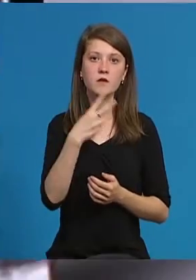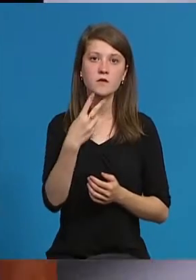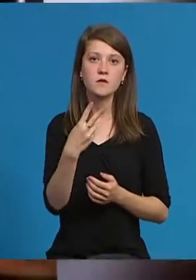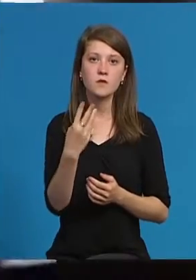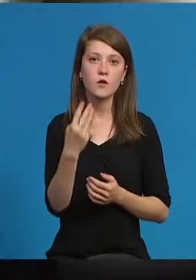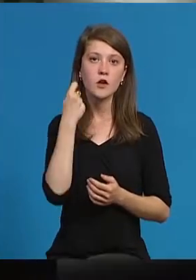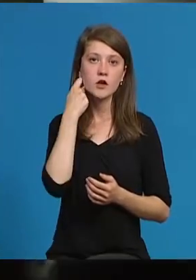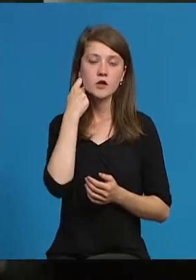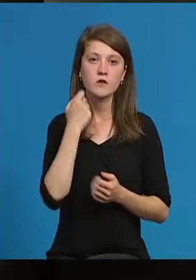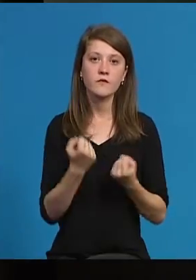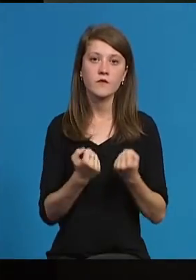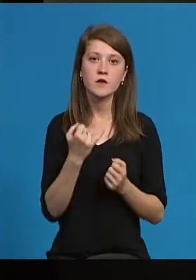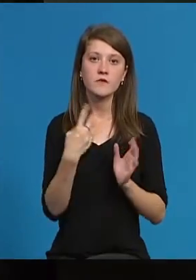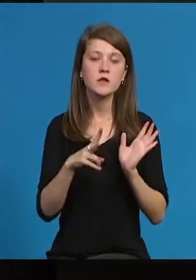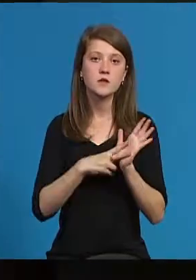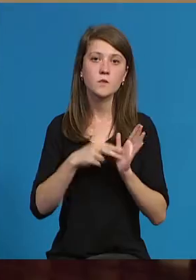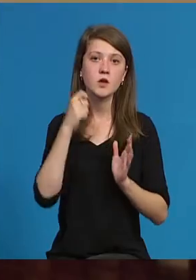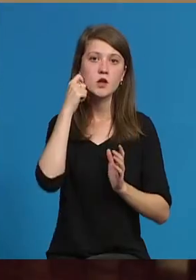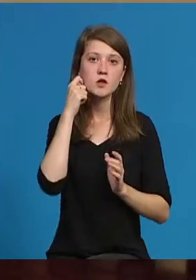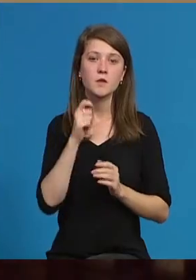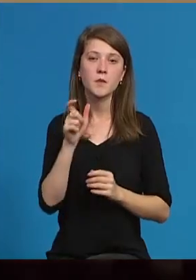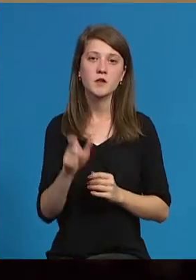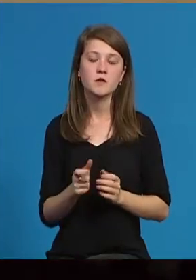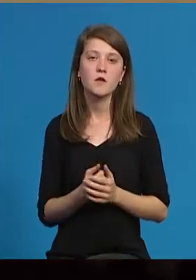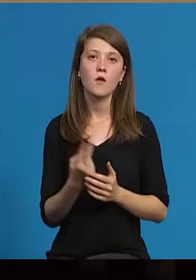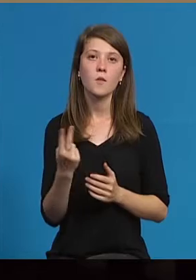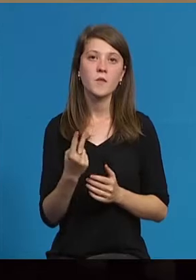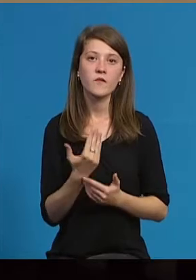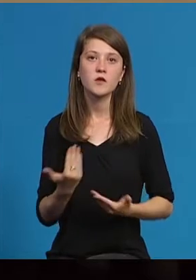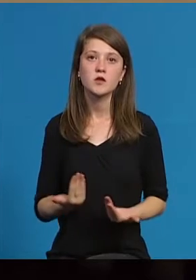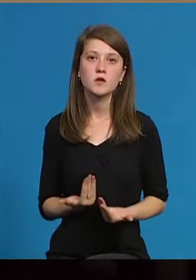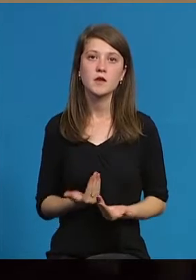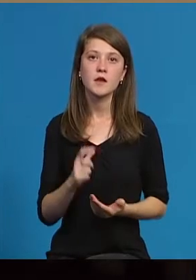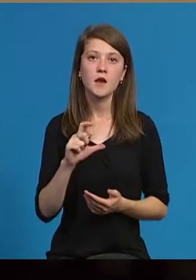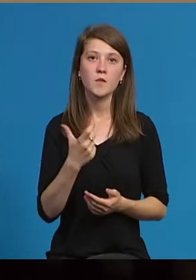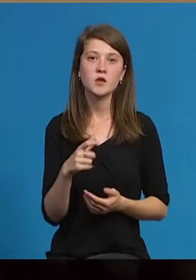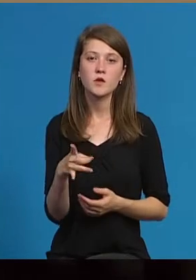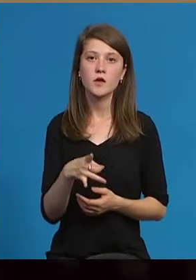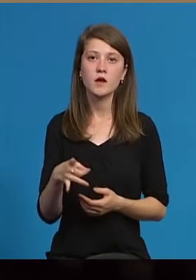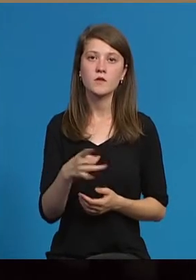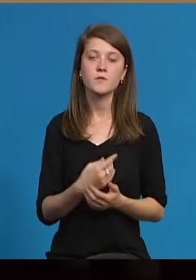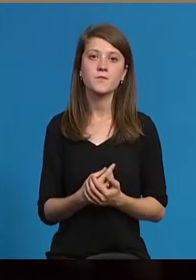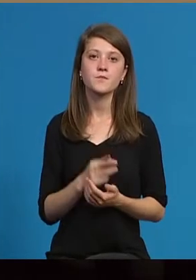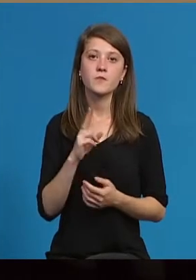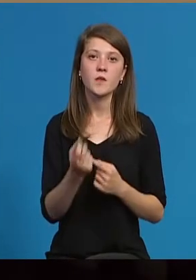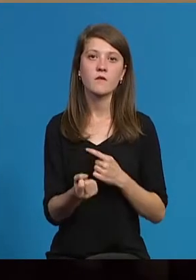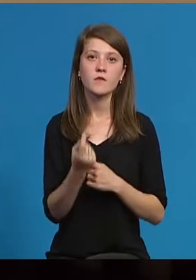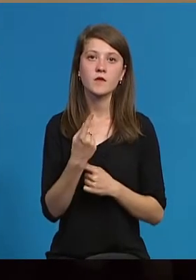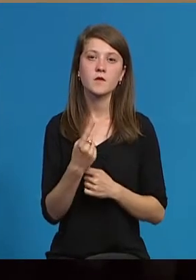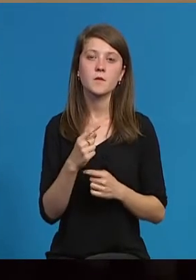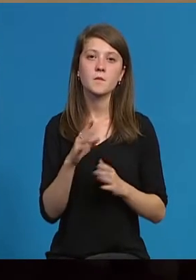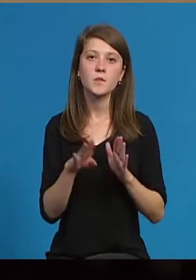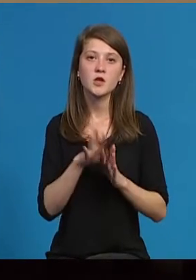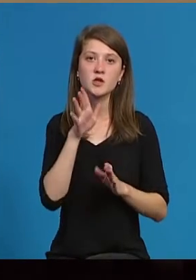23-річний водій та 27-річний пасажир. Обидва вони жителі Ємільчинського району. Як виявилось під час